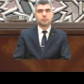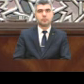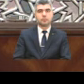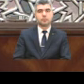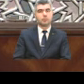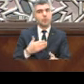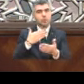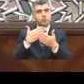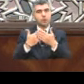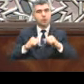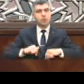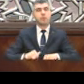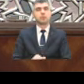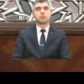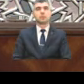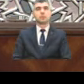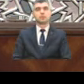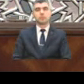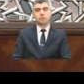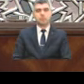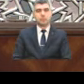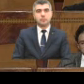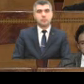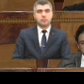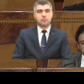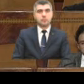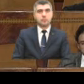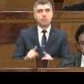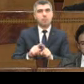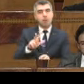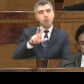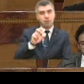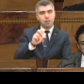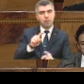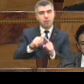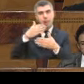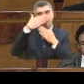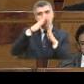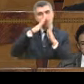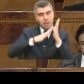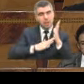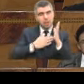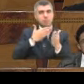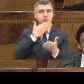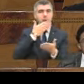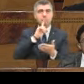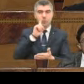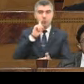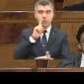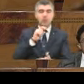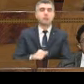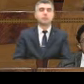شكرا السيد الوزير. السيد الوزير المحترم، من المعلوم ان بلادنا استطاعت ولله الحمد ان